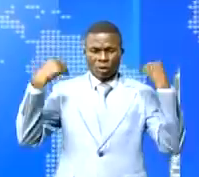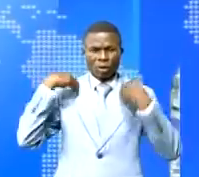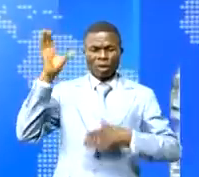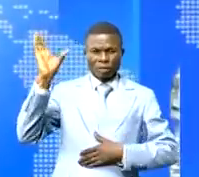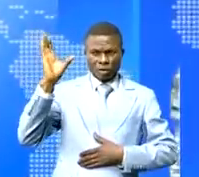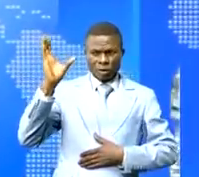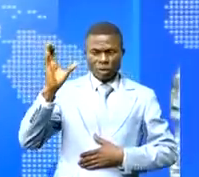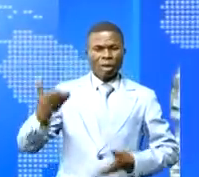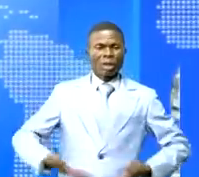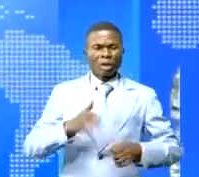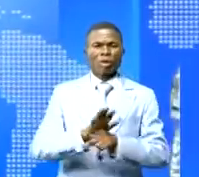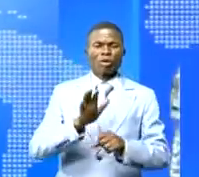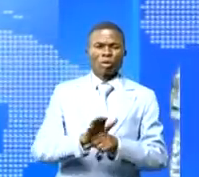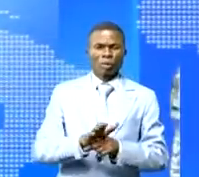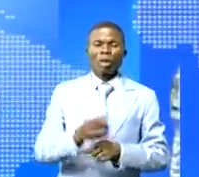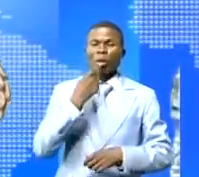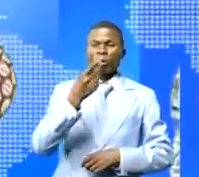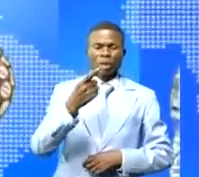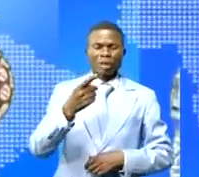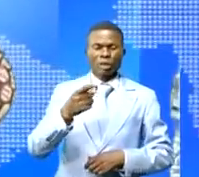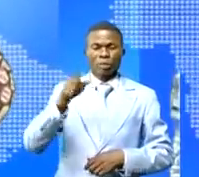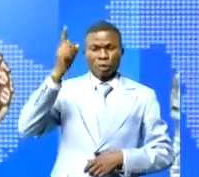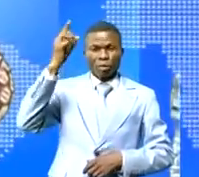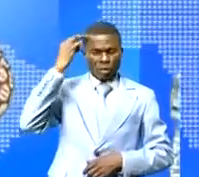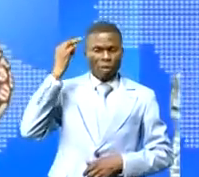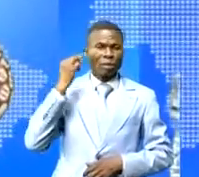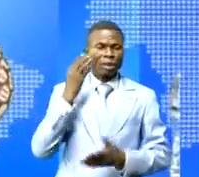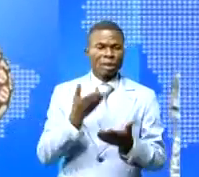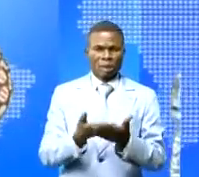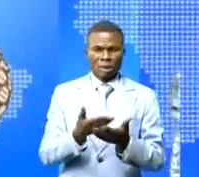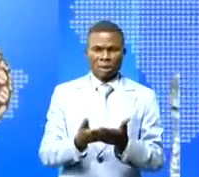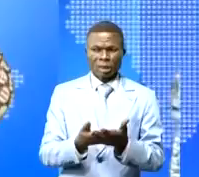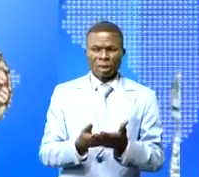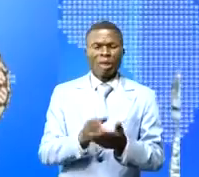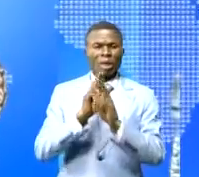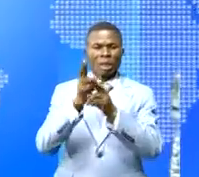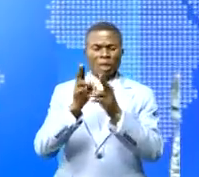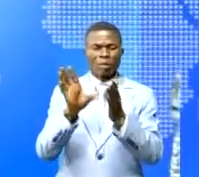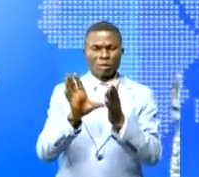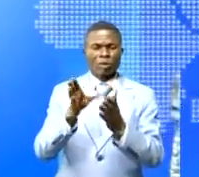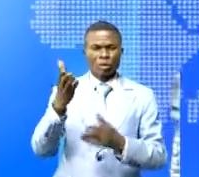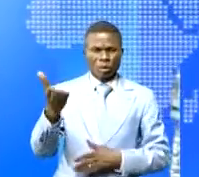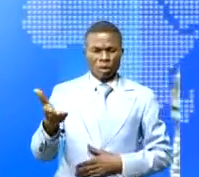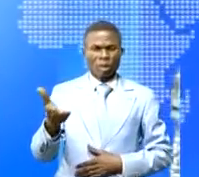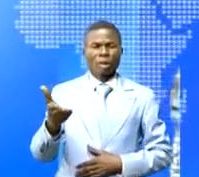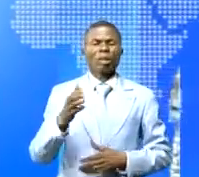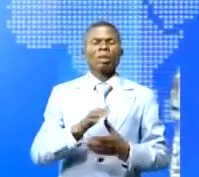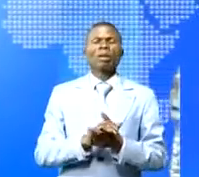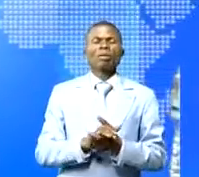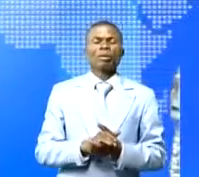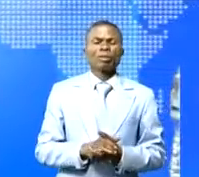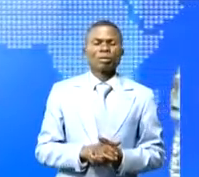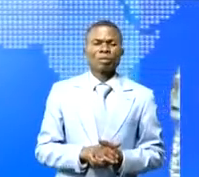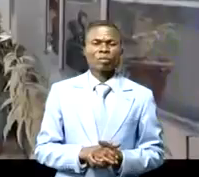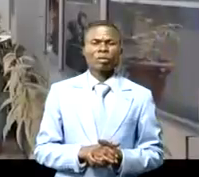Fema, l'a dit au chef du gouvernement, Jean-Michel Samalou Kondé. On fait le point avec Patti Tondouangou, Marcel Moubenga et bienvenue